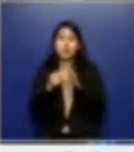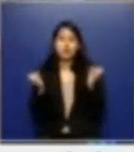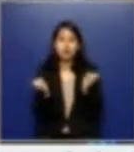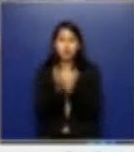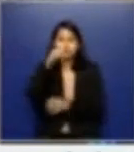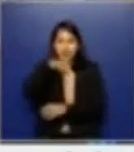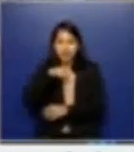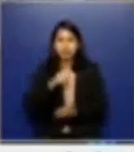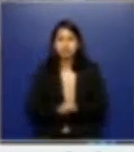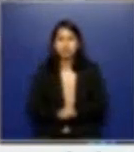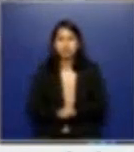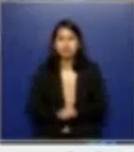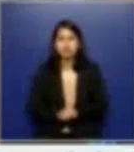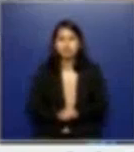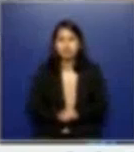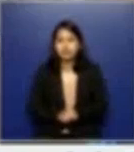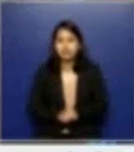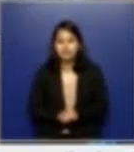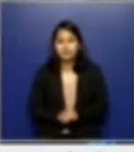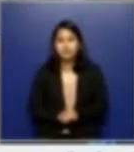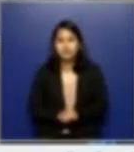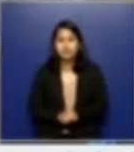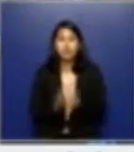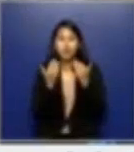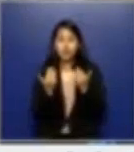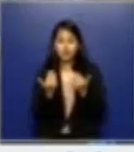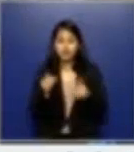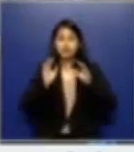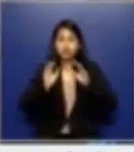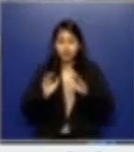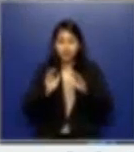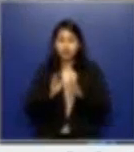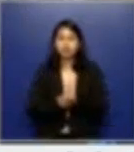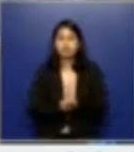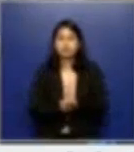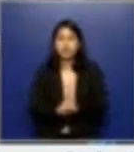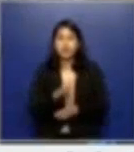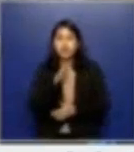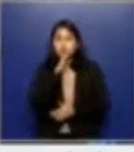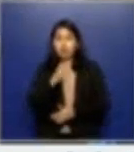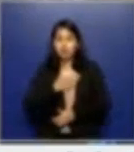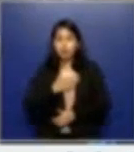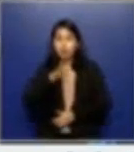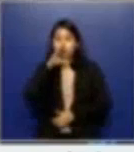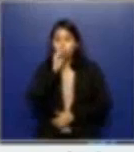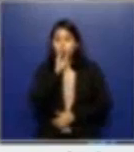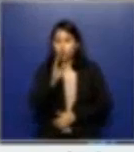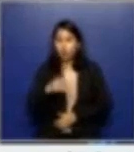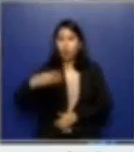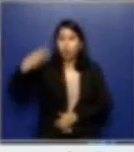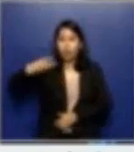ายเพราะนั้นท่านประธานที่เคารพครับวันนี้ฝากเรียนท่านนายกถ้าผมพูดตรงๆอย่าได้ว่